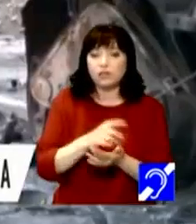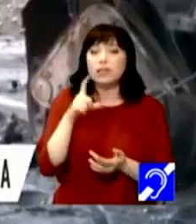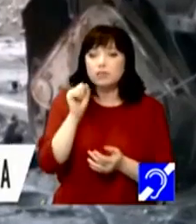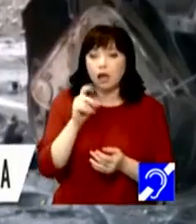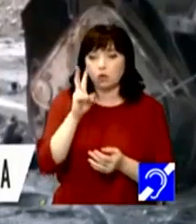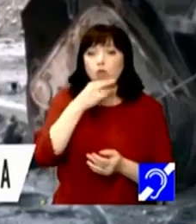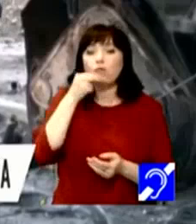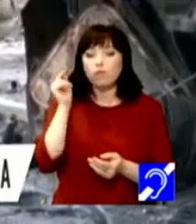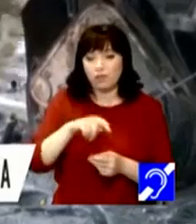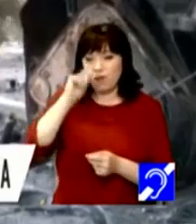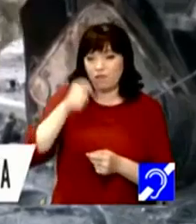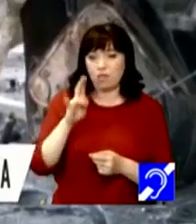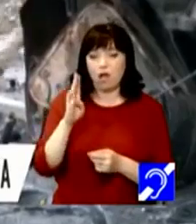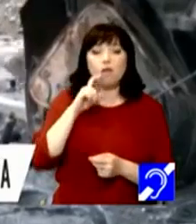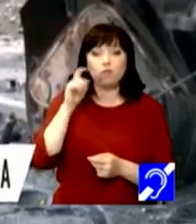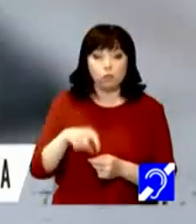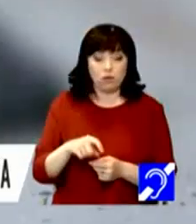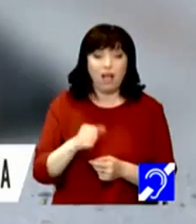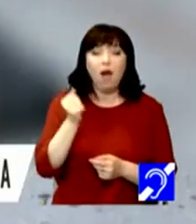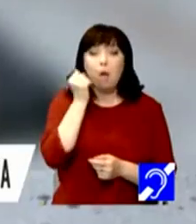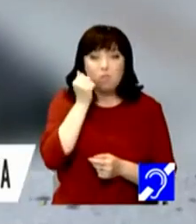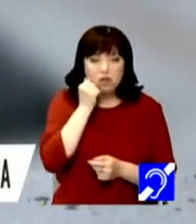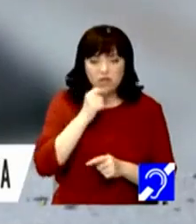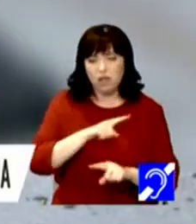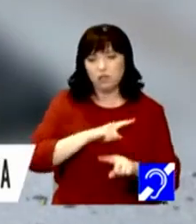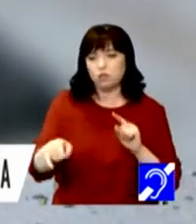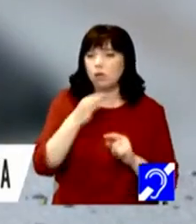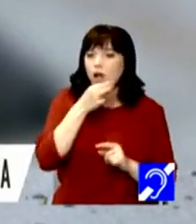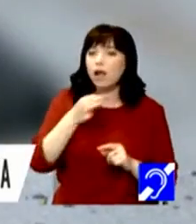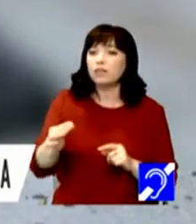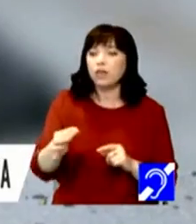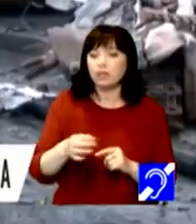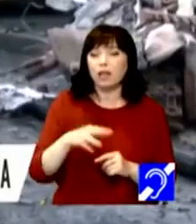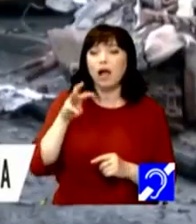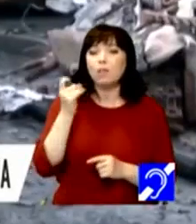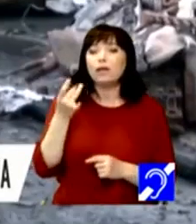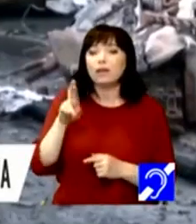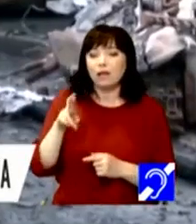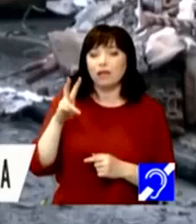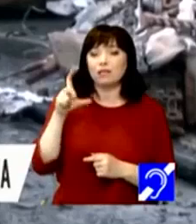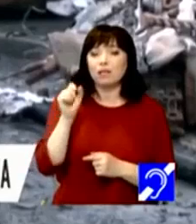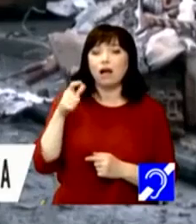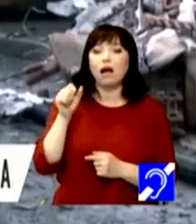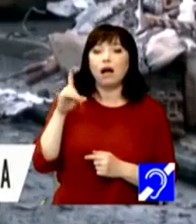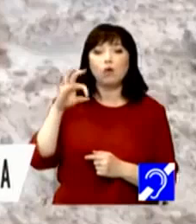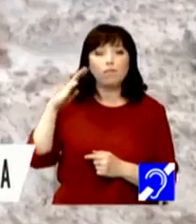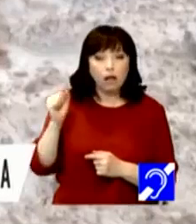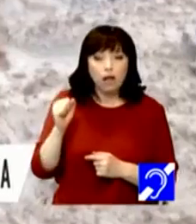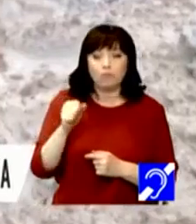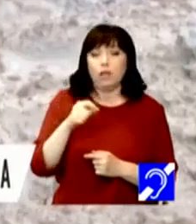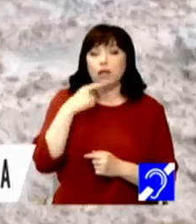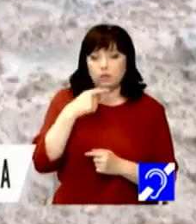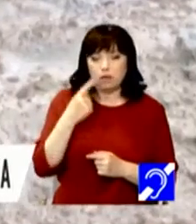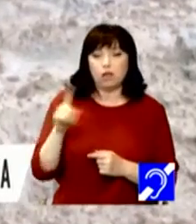Ucraina. Reacția Moscovei nu s-a lăsat așteptată. Șeful serviciului de presă al Ministerului Rus de Externe, Maria Zaharova,